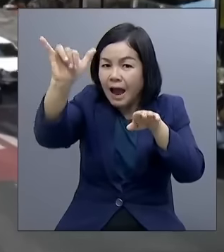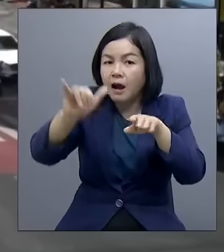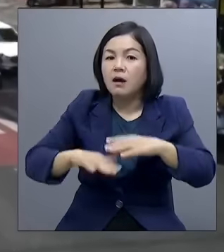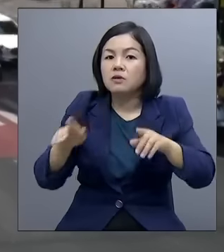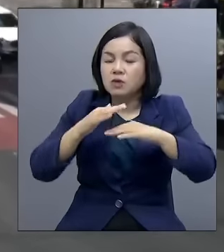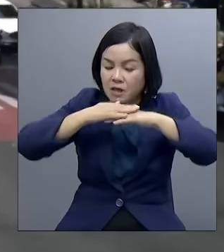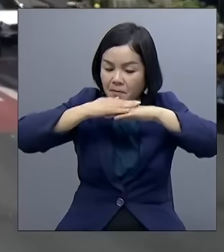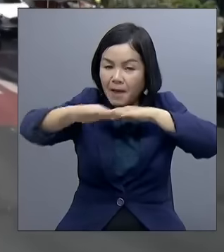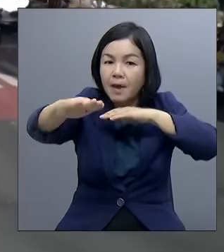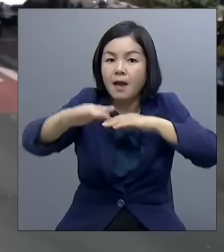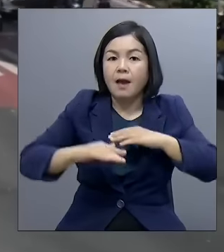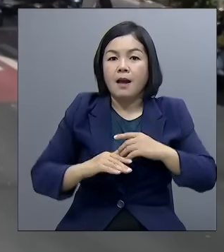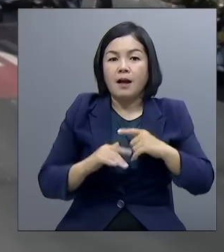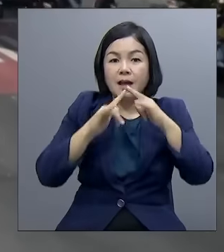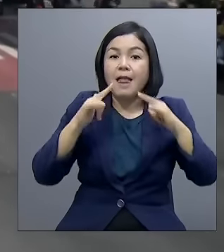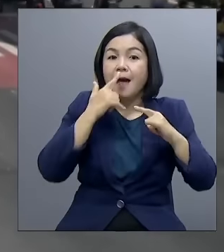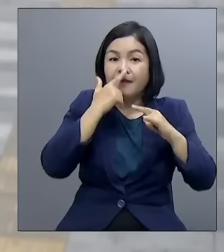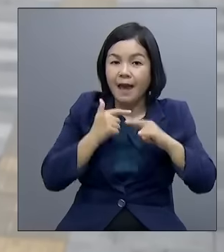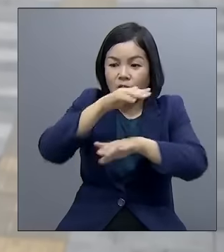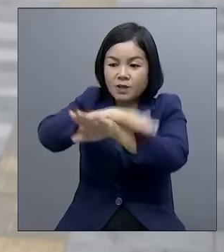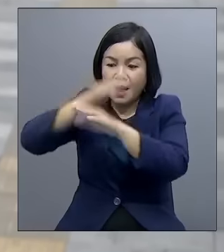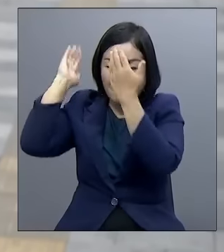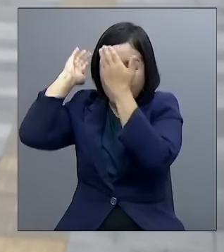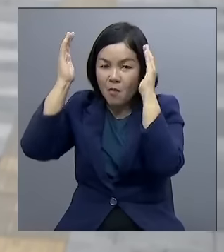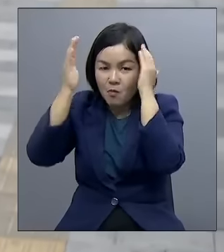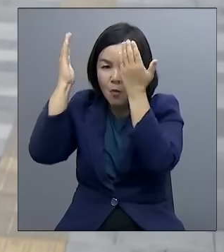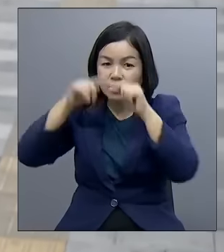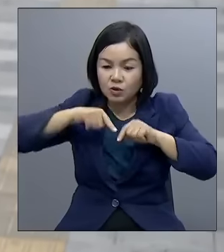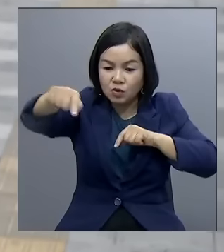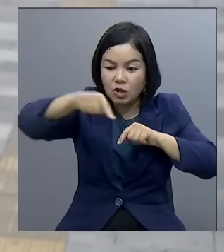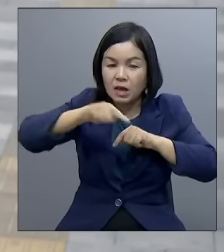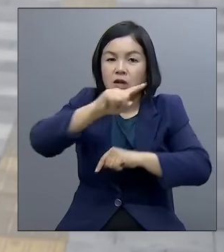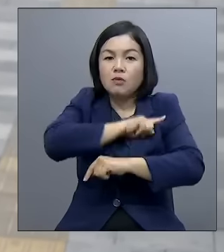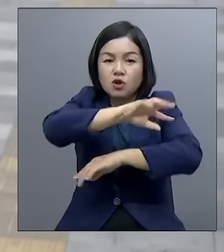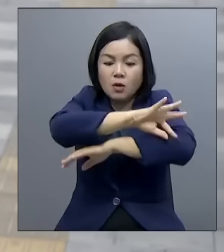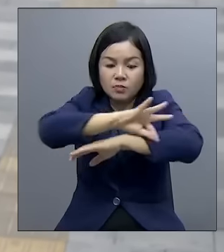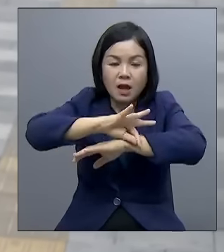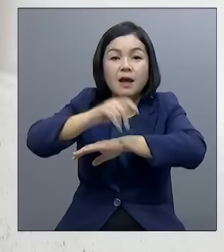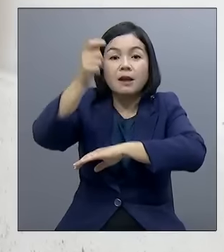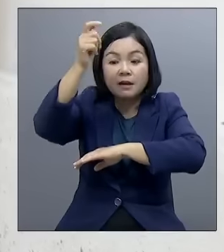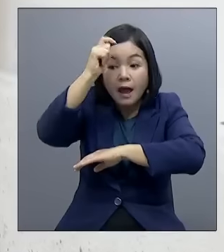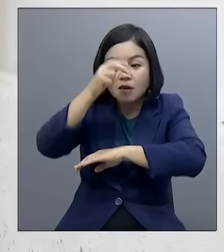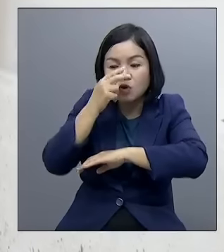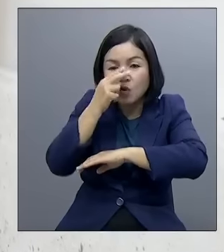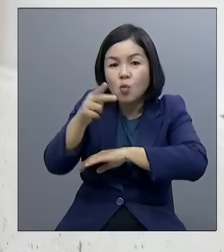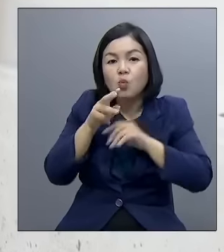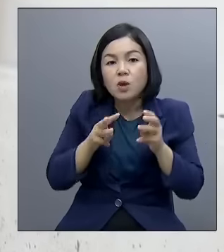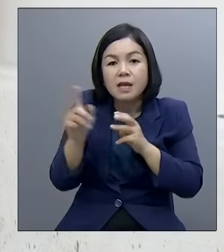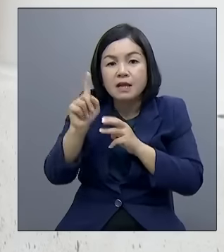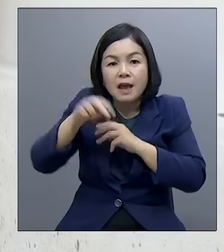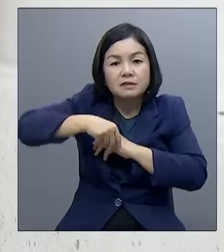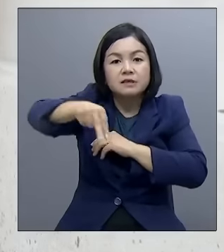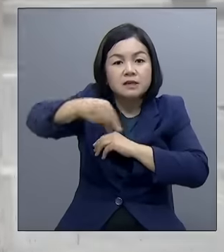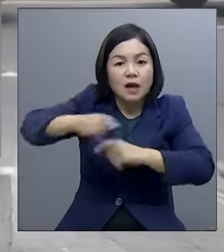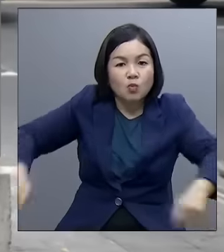จากศาลาแดงไปจนถึงพระพรหมเมรวันตรงถนนพระราม1ครับก็ในแง่ของสำนักโยธานะครับด้านกายภาพเรื่องทางเข้าออกที่มีความไม่ต่อเนื่องวีลแ